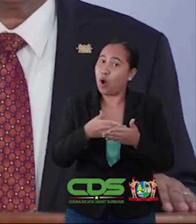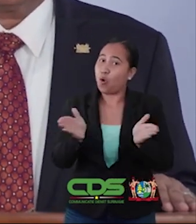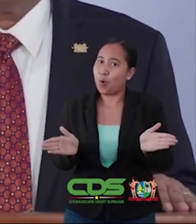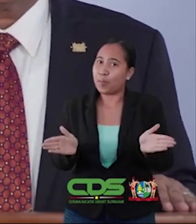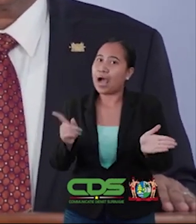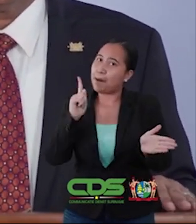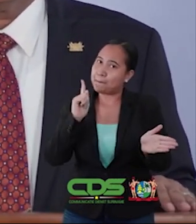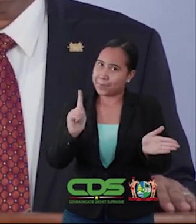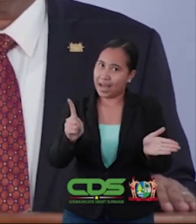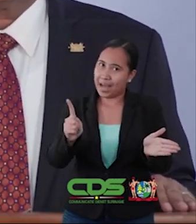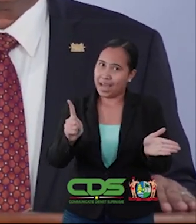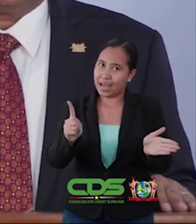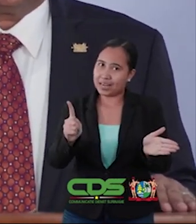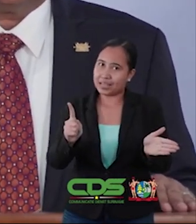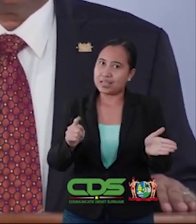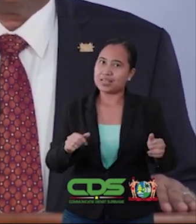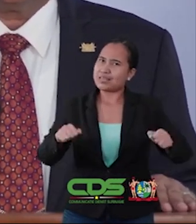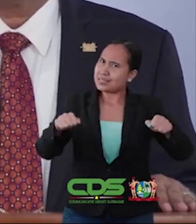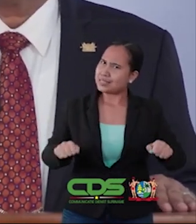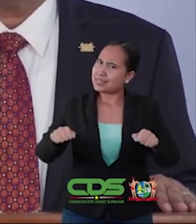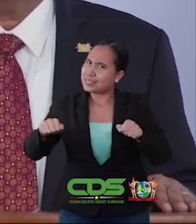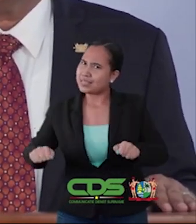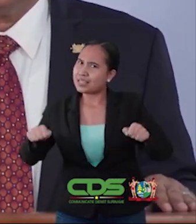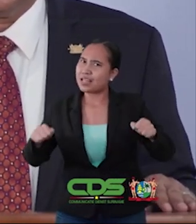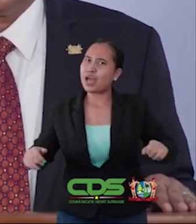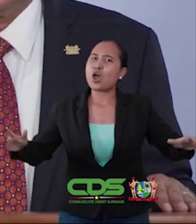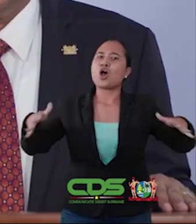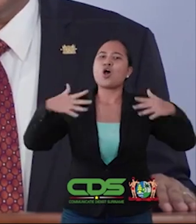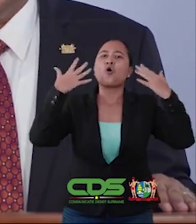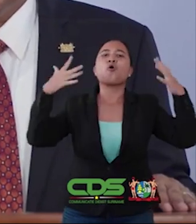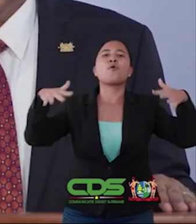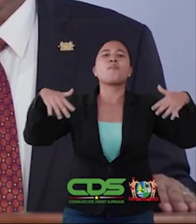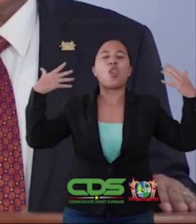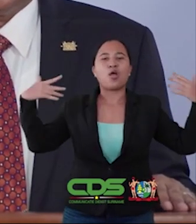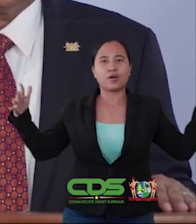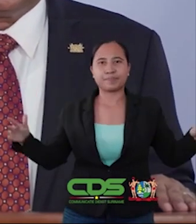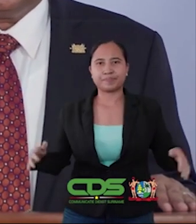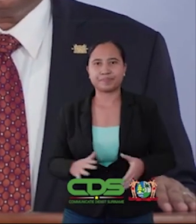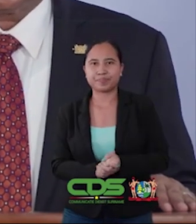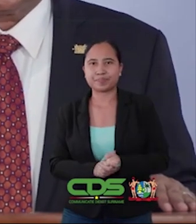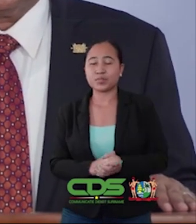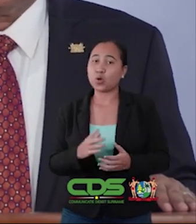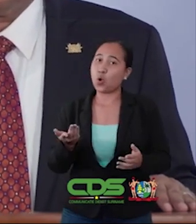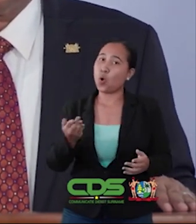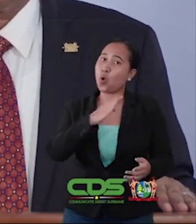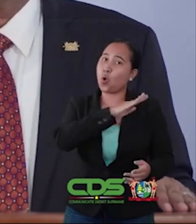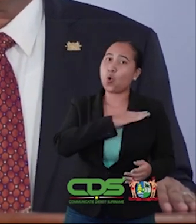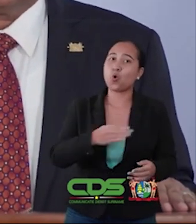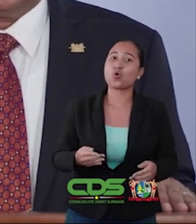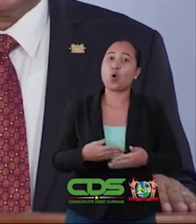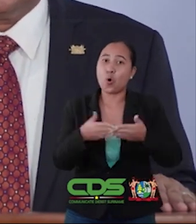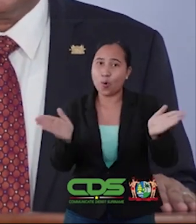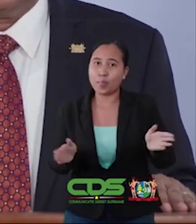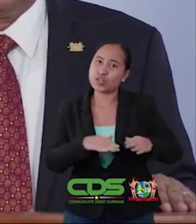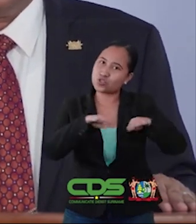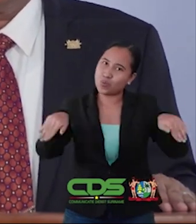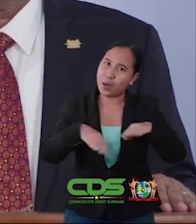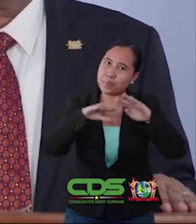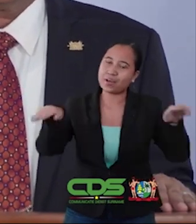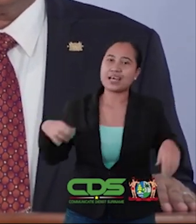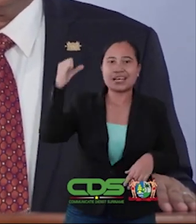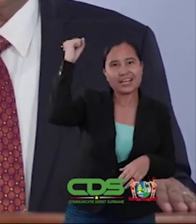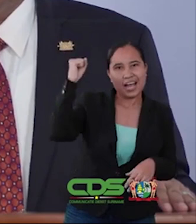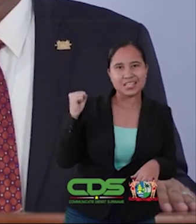mits zij beschikken over terrassen in de open lucht. Verder zijn opengesteld recreatieoorden,